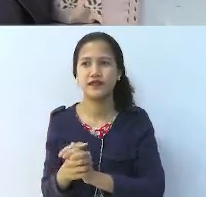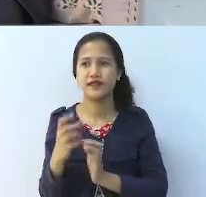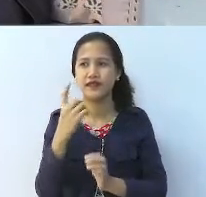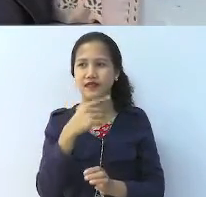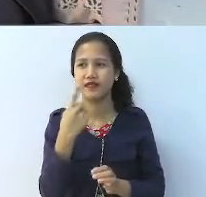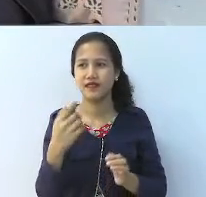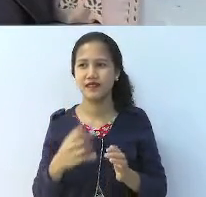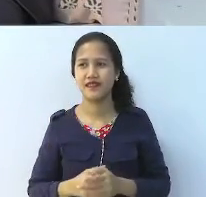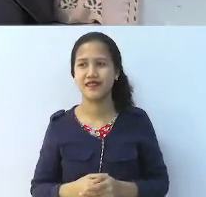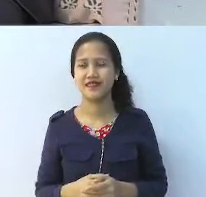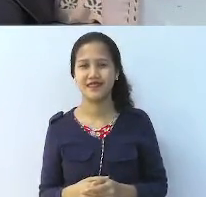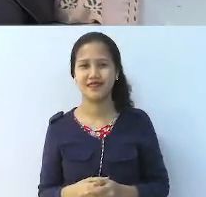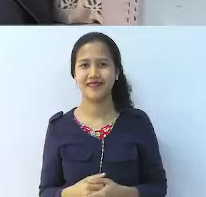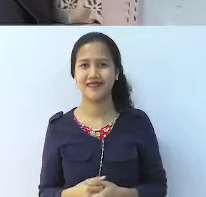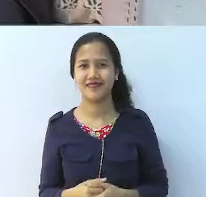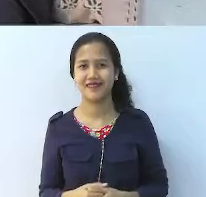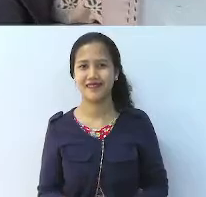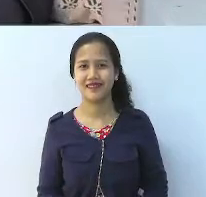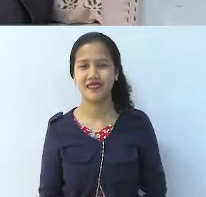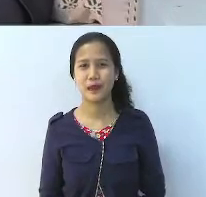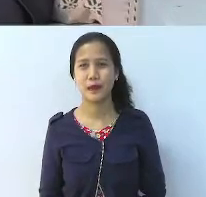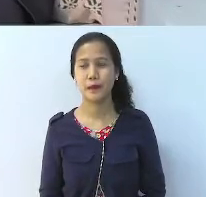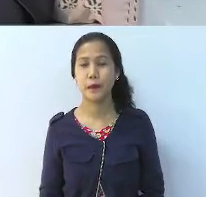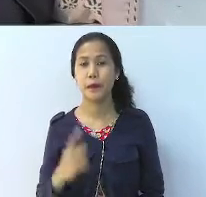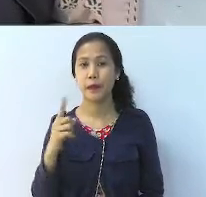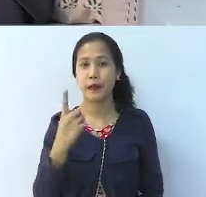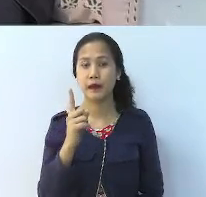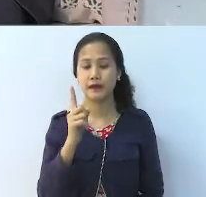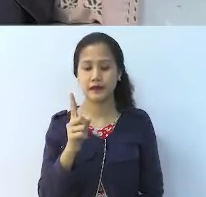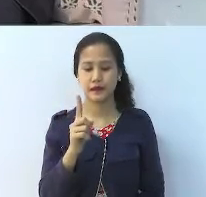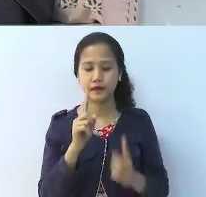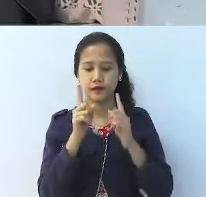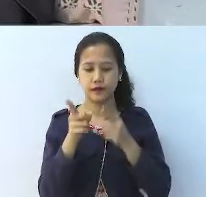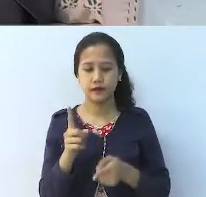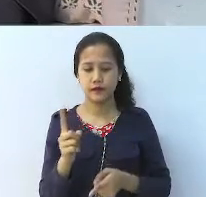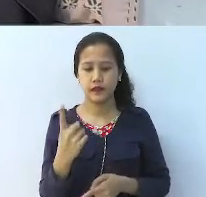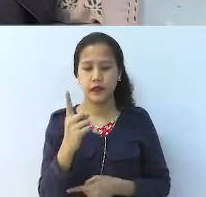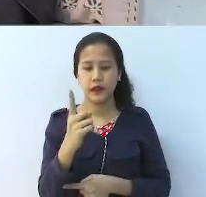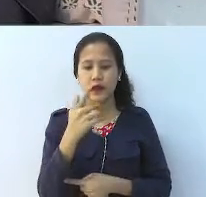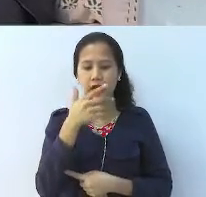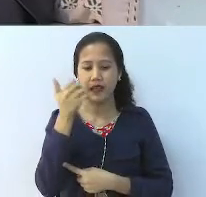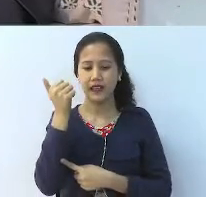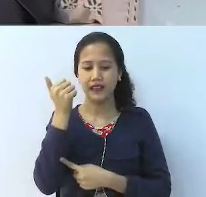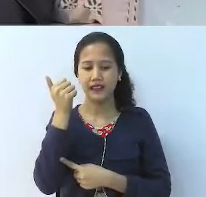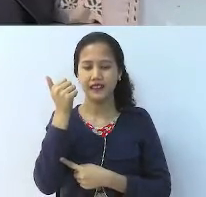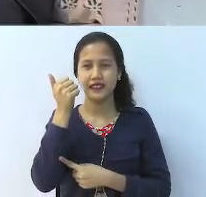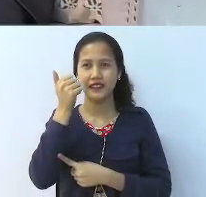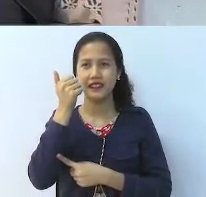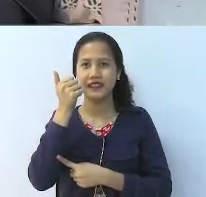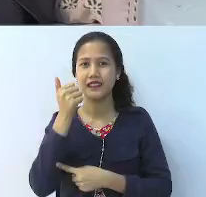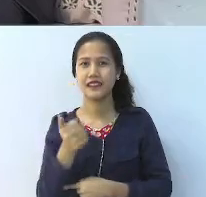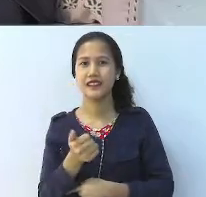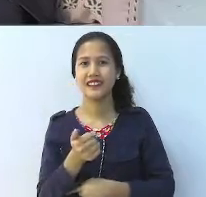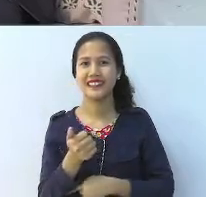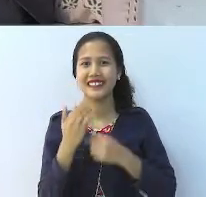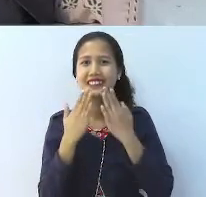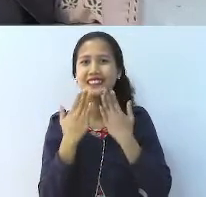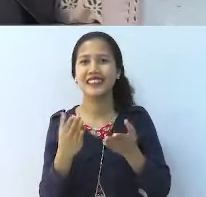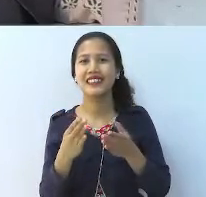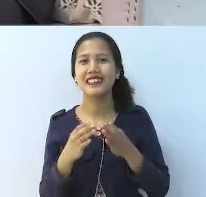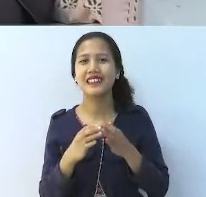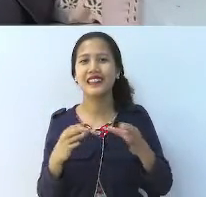Ah, hindi. Anyway, again mga kapatid. Maraming salamat po mga kapatid. Maraming salamat po muli. And congratulations